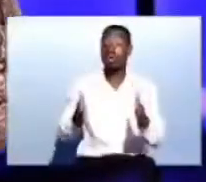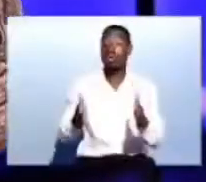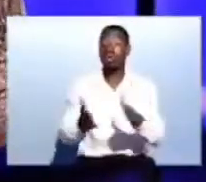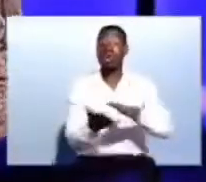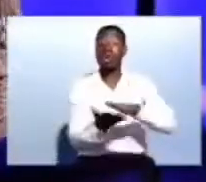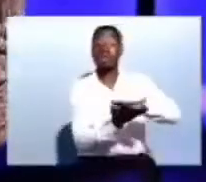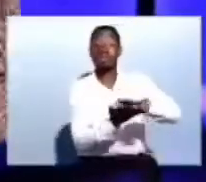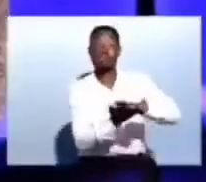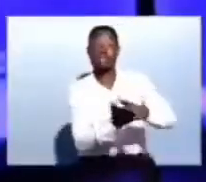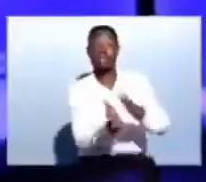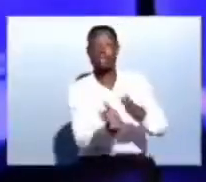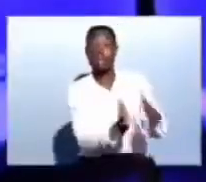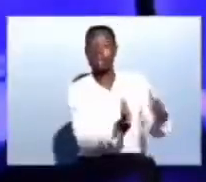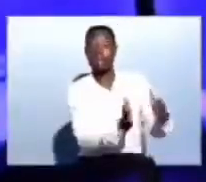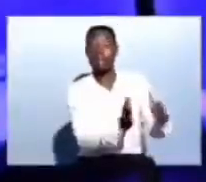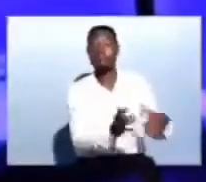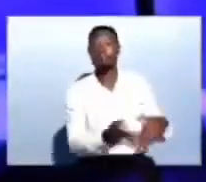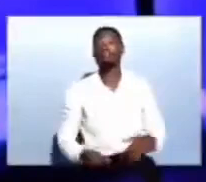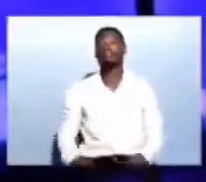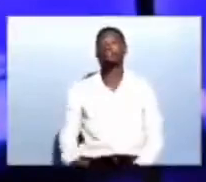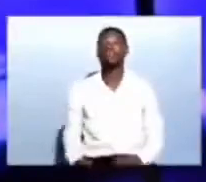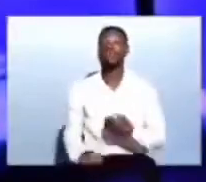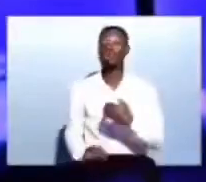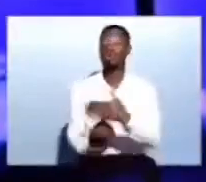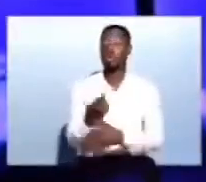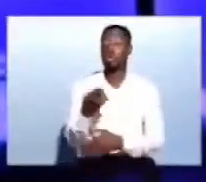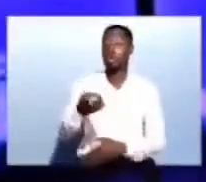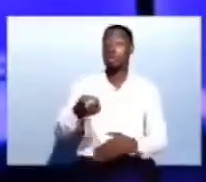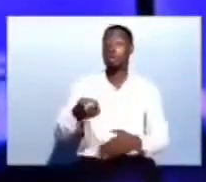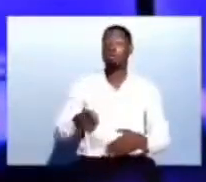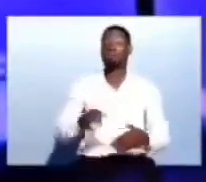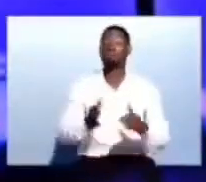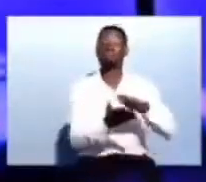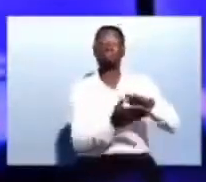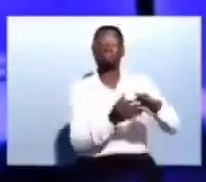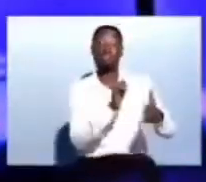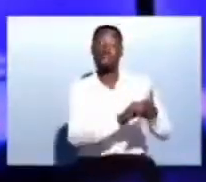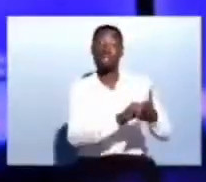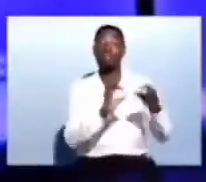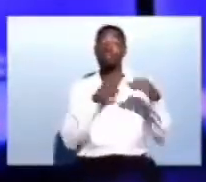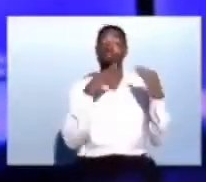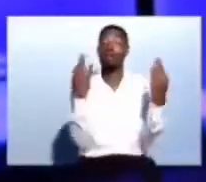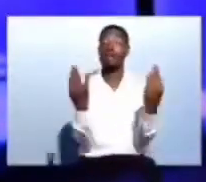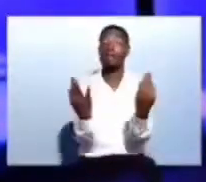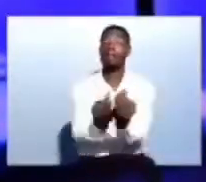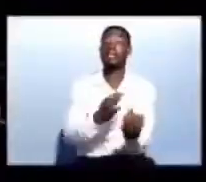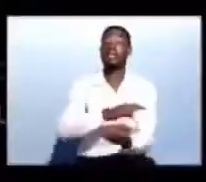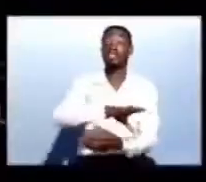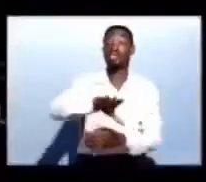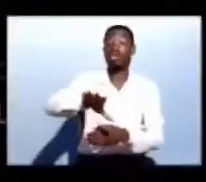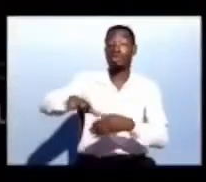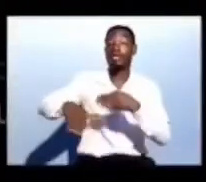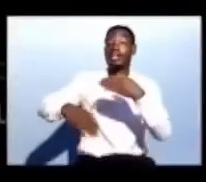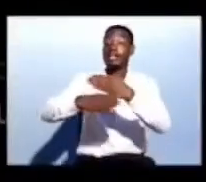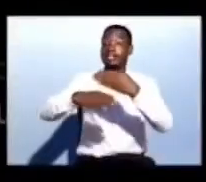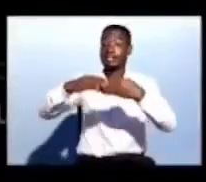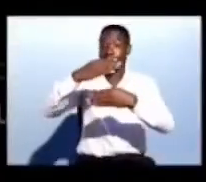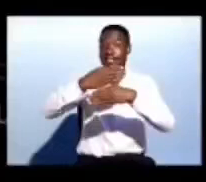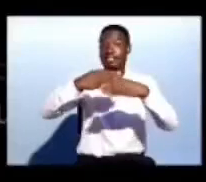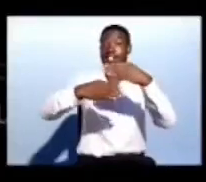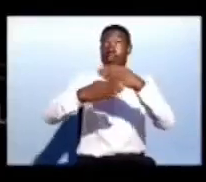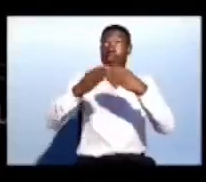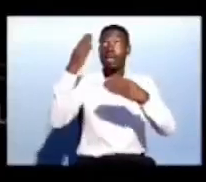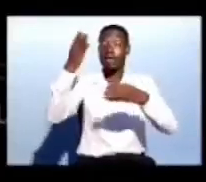Yaani kutokea kwenye hilo jiwe familia zote zijengwe. Yeye ndiye mtoa riziki na yeye